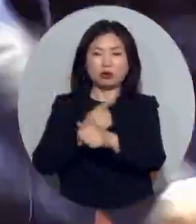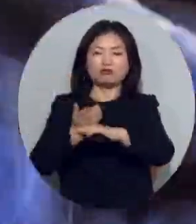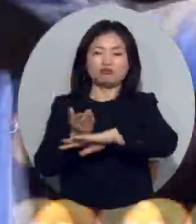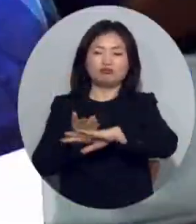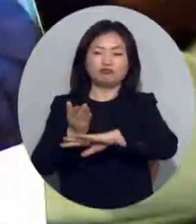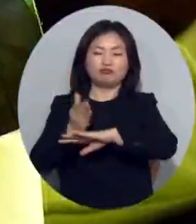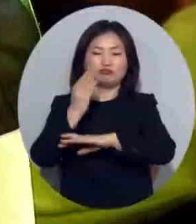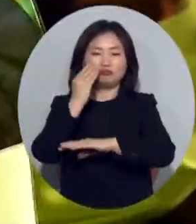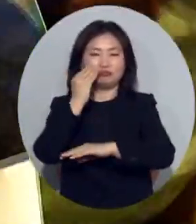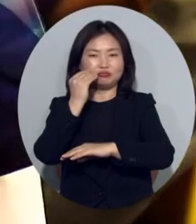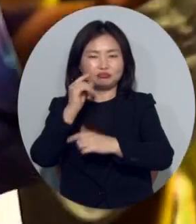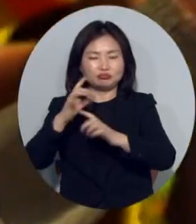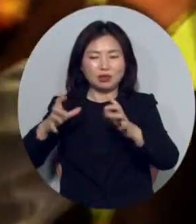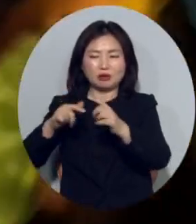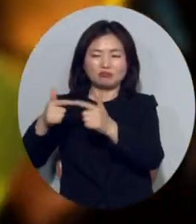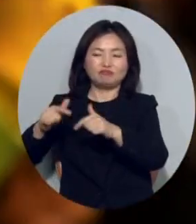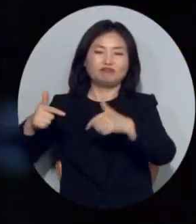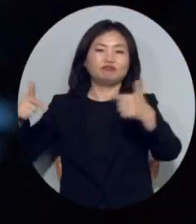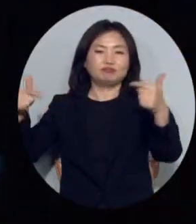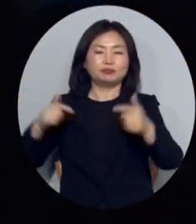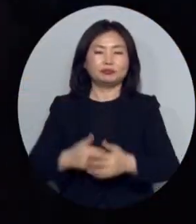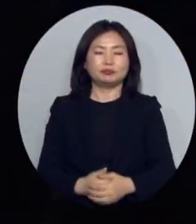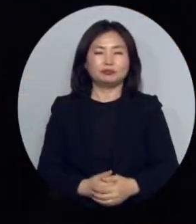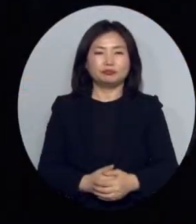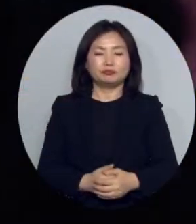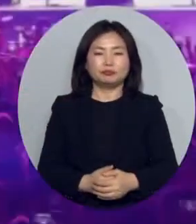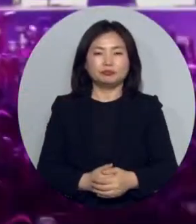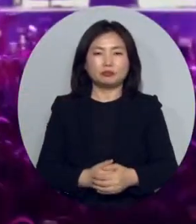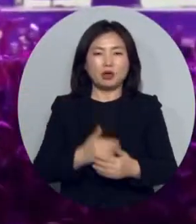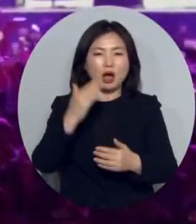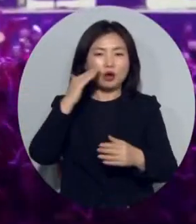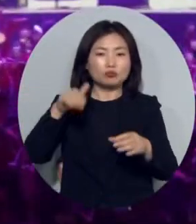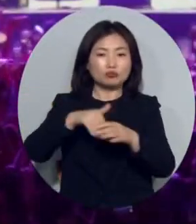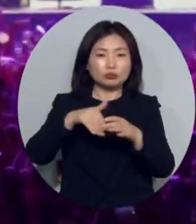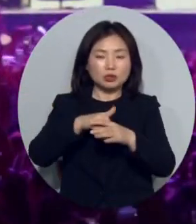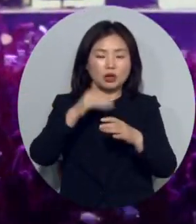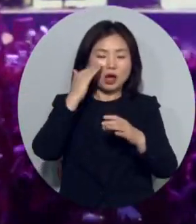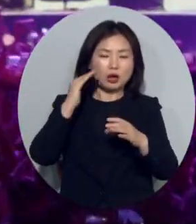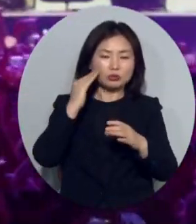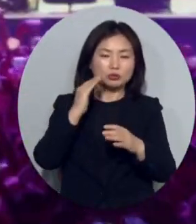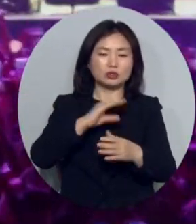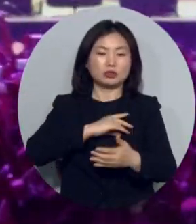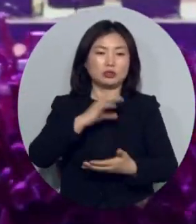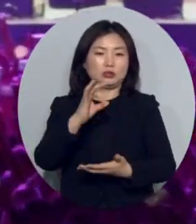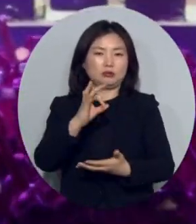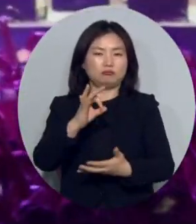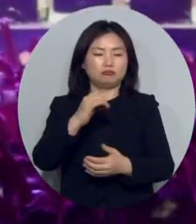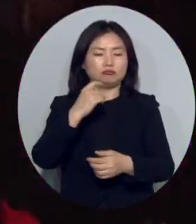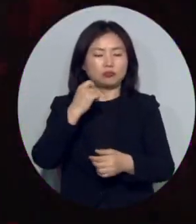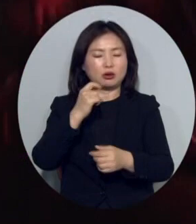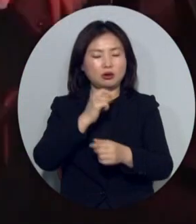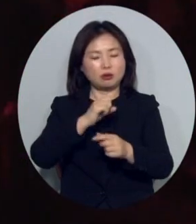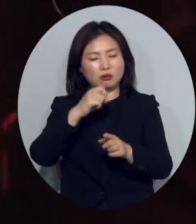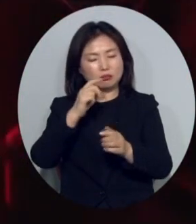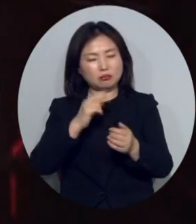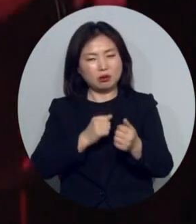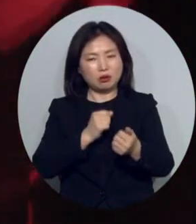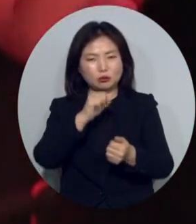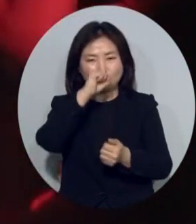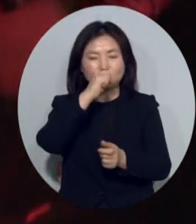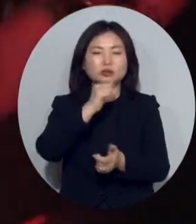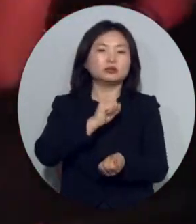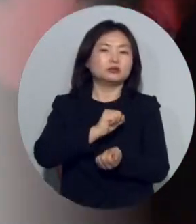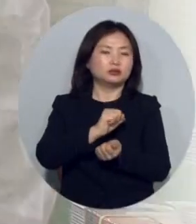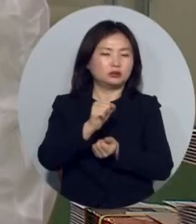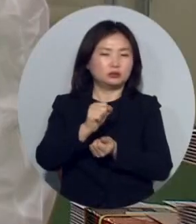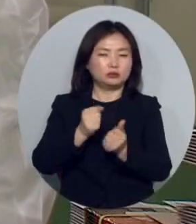시장의 다변화에도 성공했습니다. 한류는 한국이라는 브랜드 마케팅에도 긍정적 영향을 주고